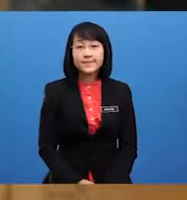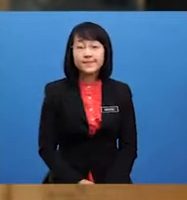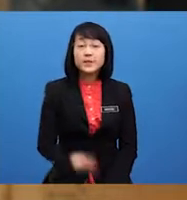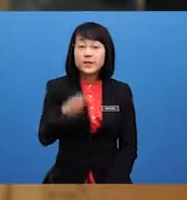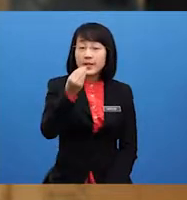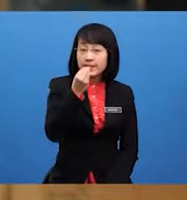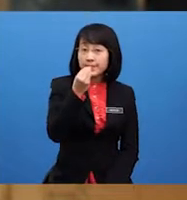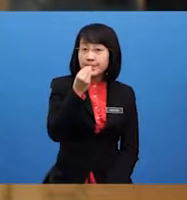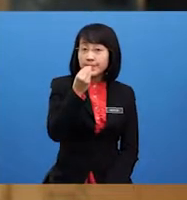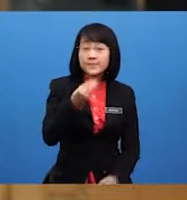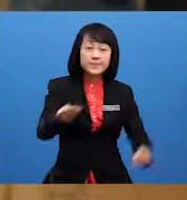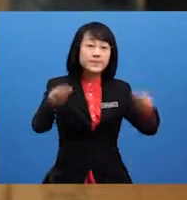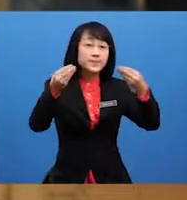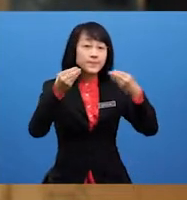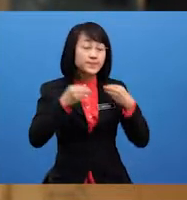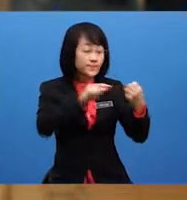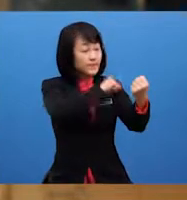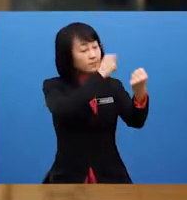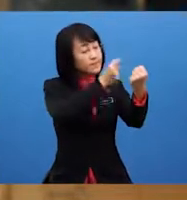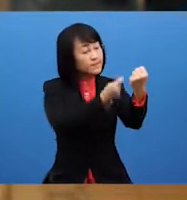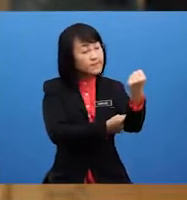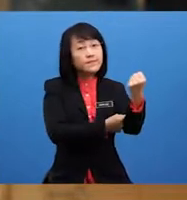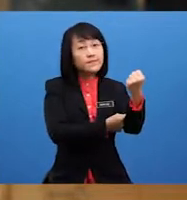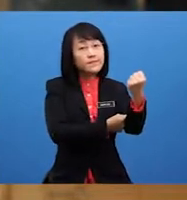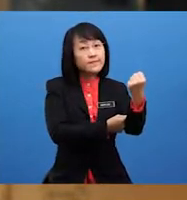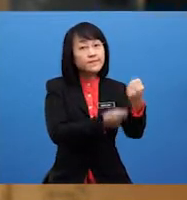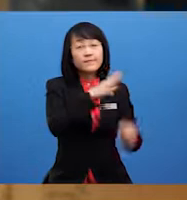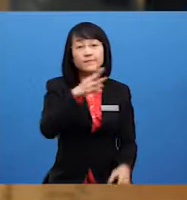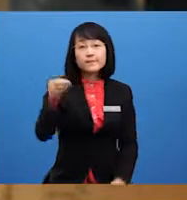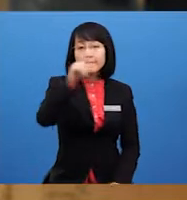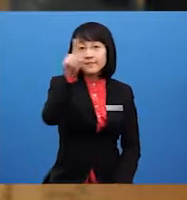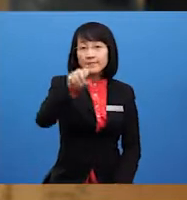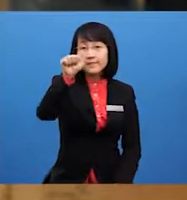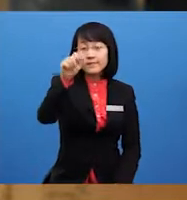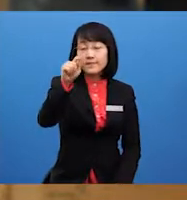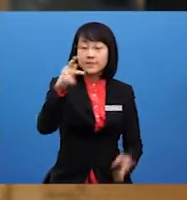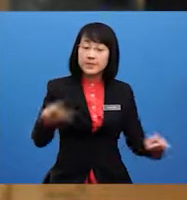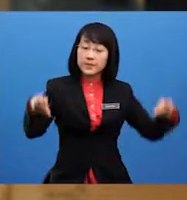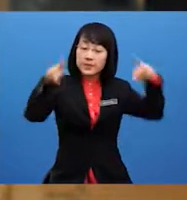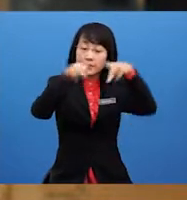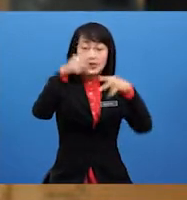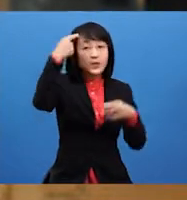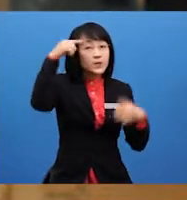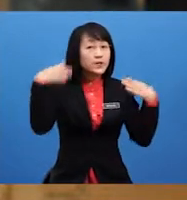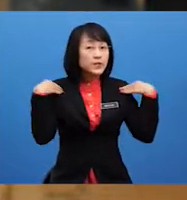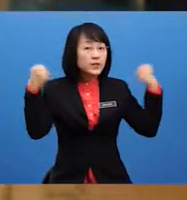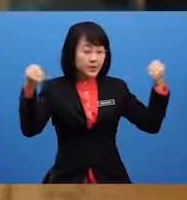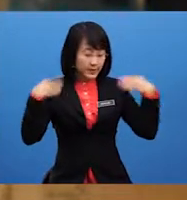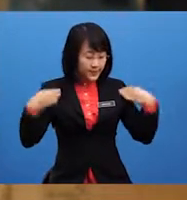yang kita makan memberikan kita tenaga dan zat yang diperlukan untuk kesihatan